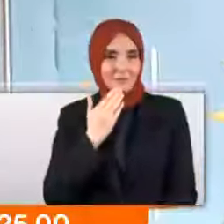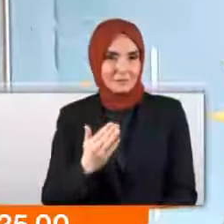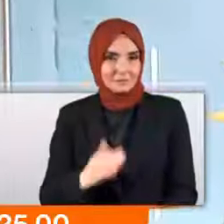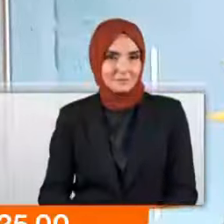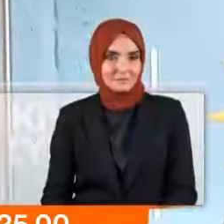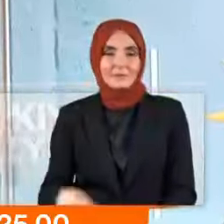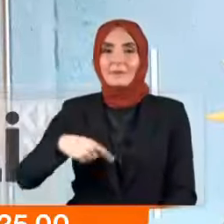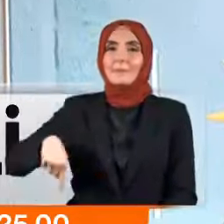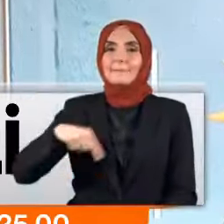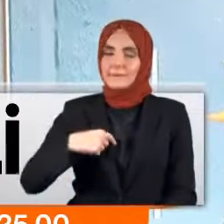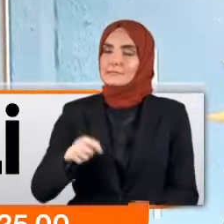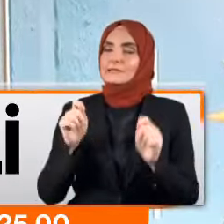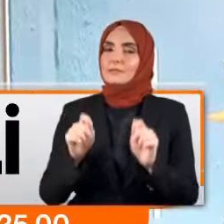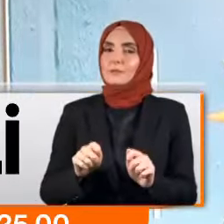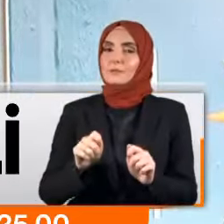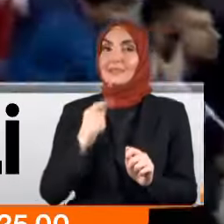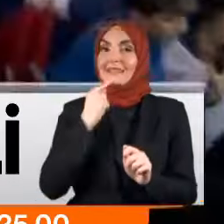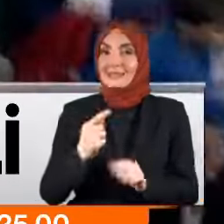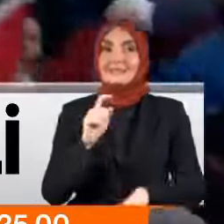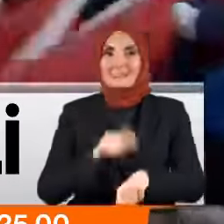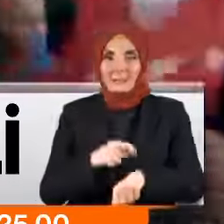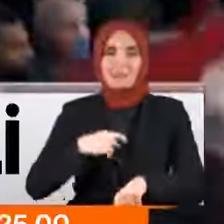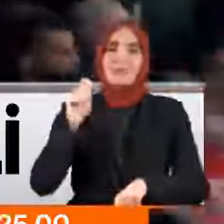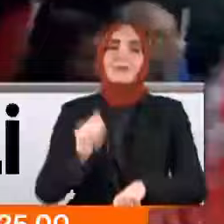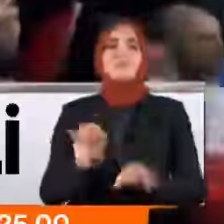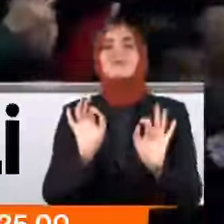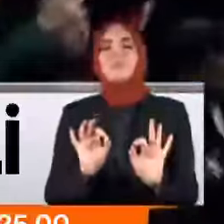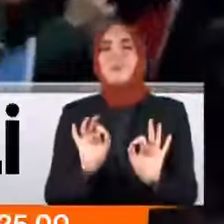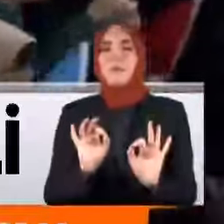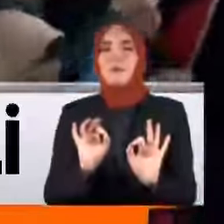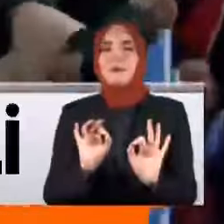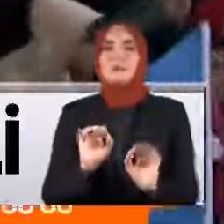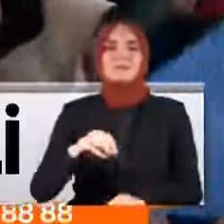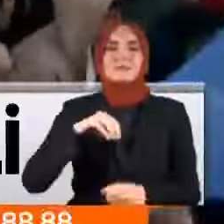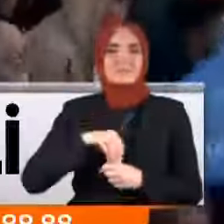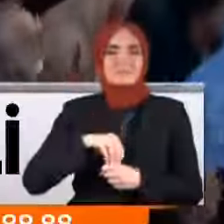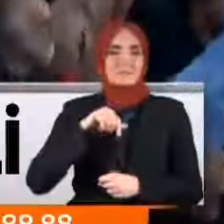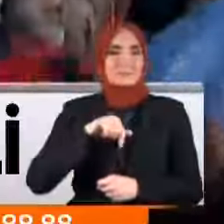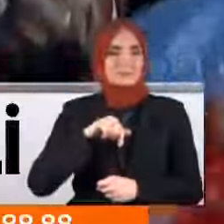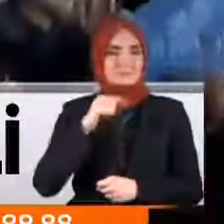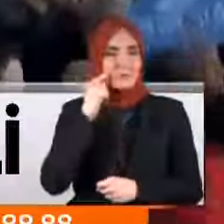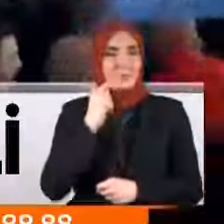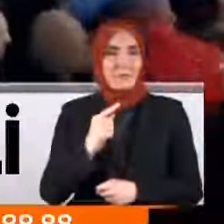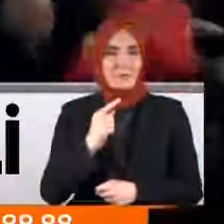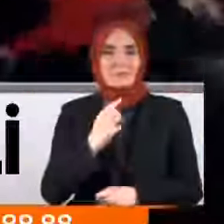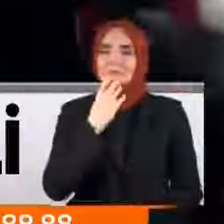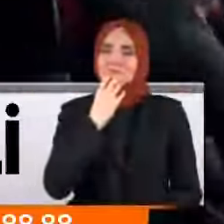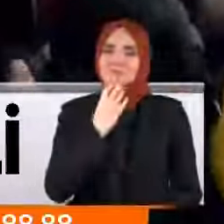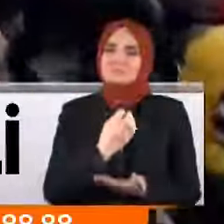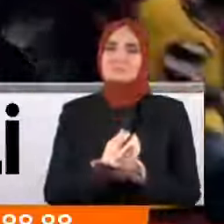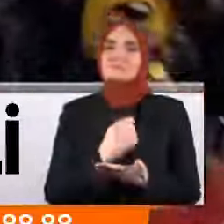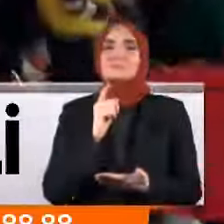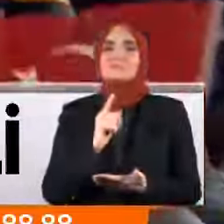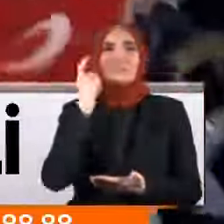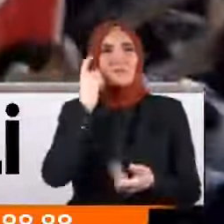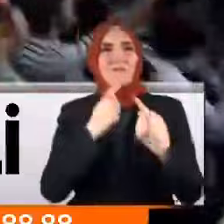Biz yaparız. Dedik mi yaparız? İçimizdeki müzmin muhalifler ve mankurtlar